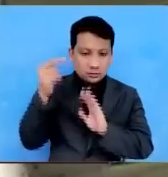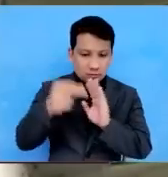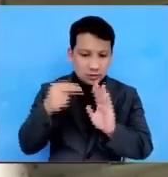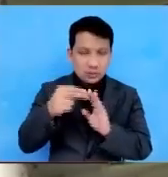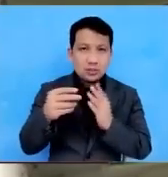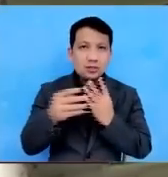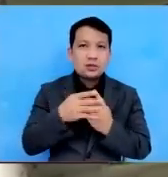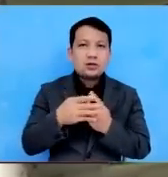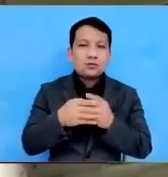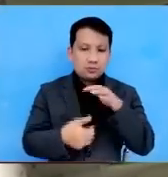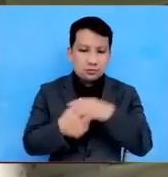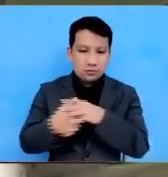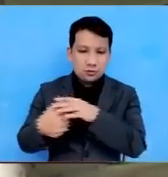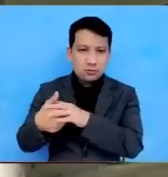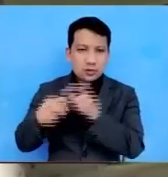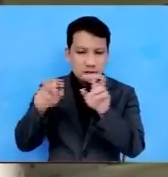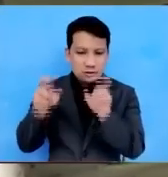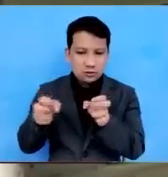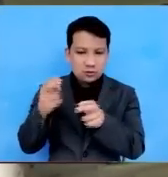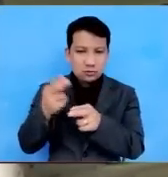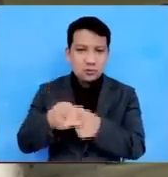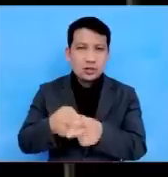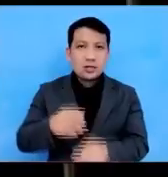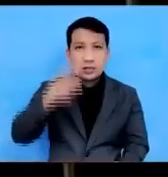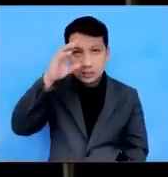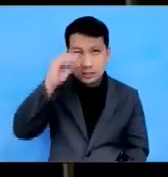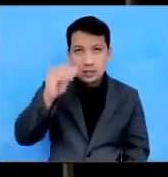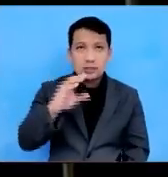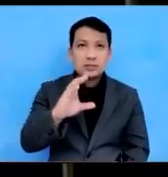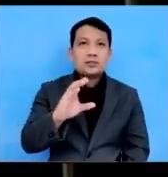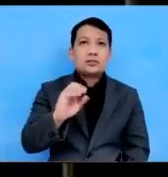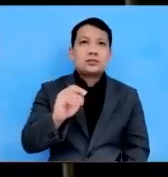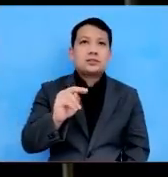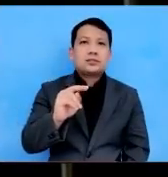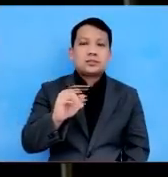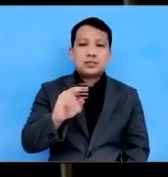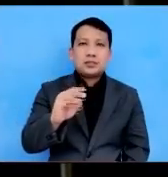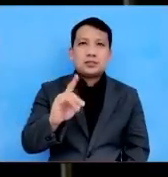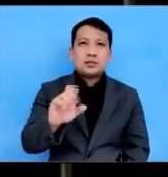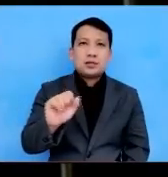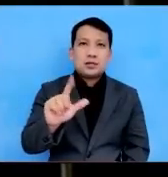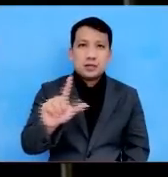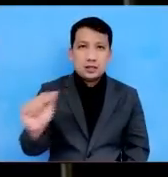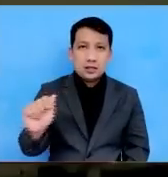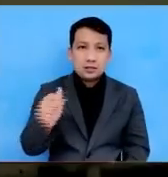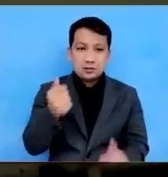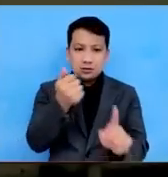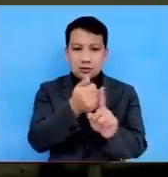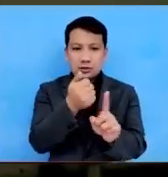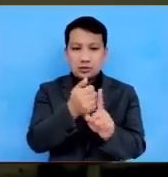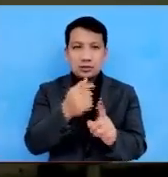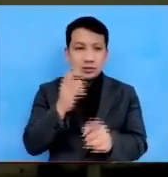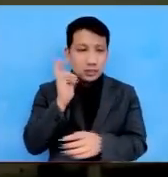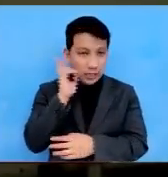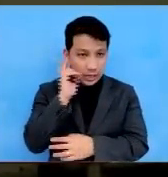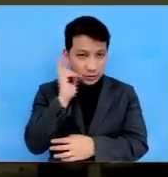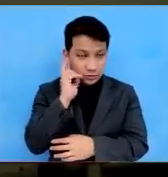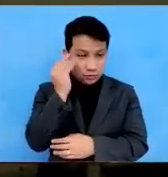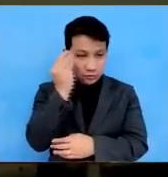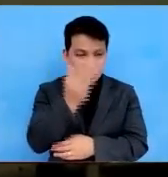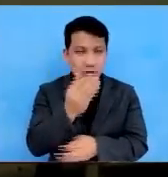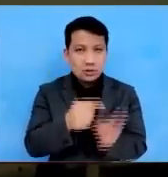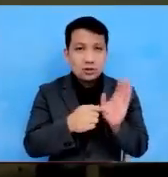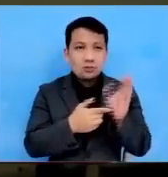lumutang rin ang tinatawag na lalaking Cinderella ng DOJ na binanata ng broadcaster sa kanyang online commentary show noong